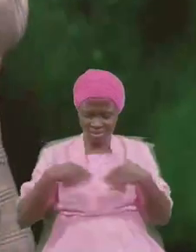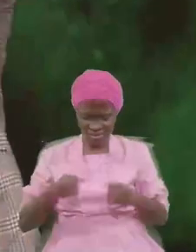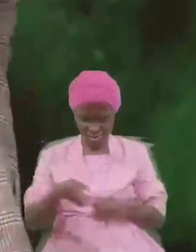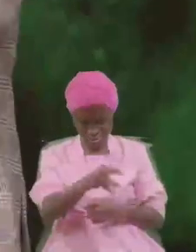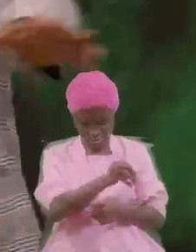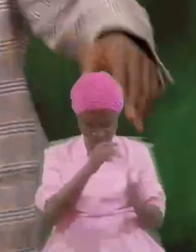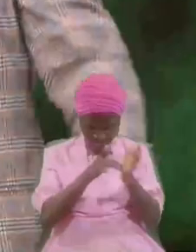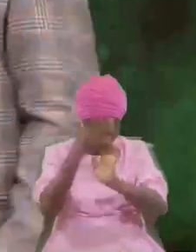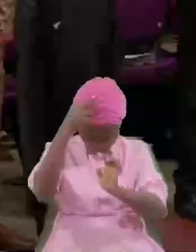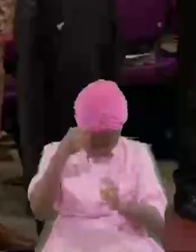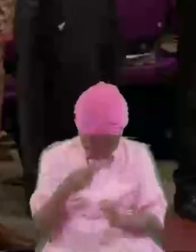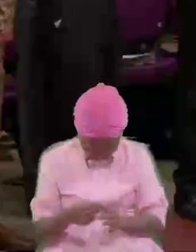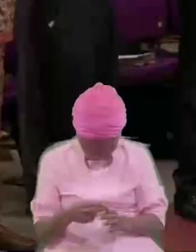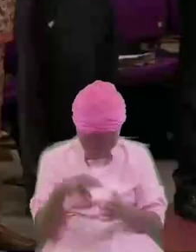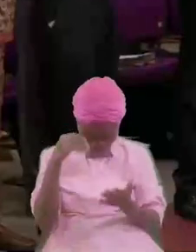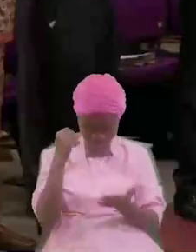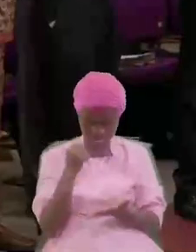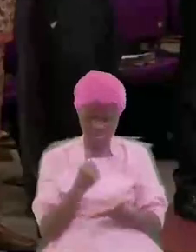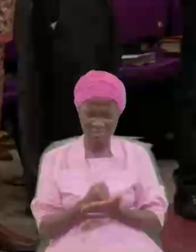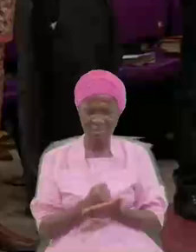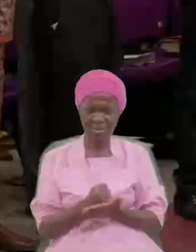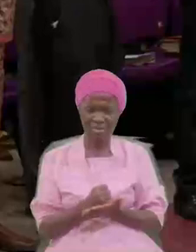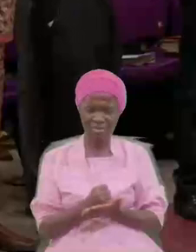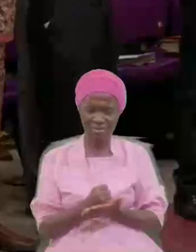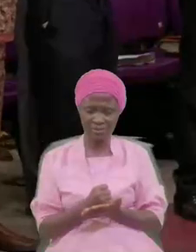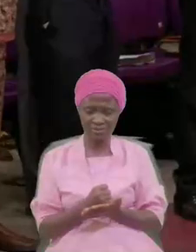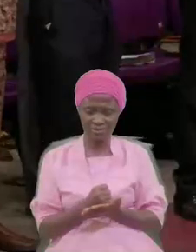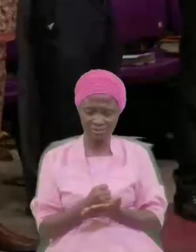viennent sur eux et guéris-les au nom de Jésus-Christ.